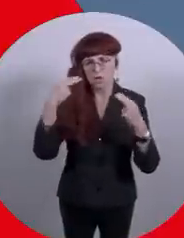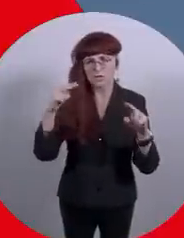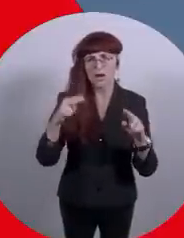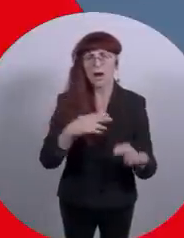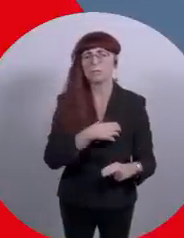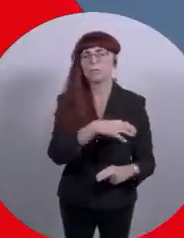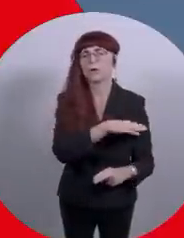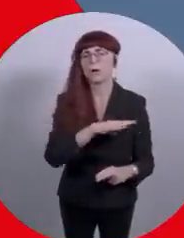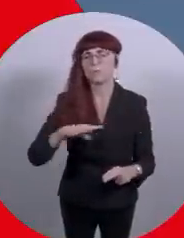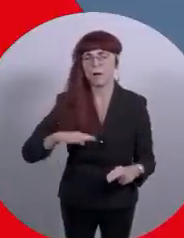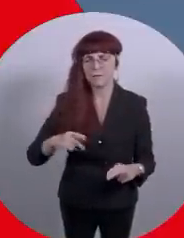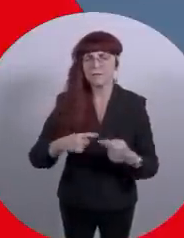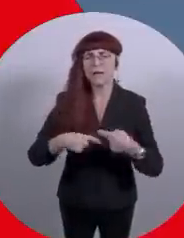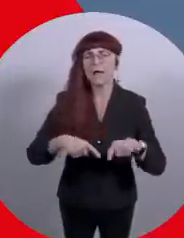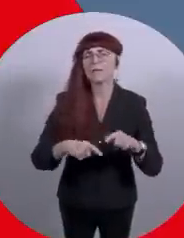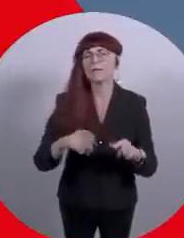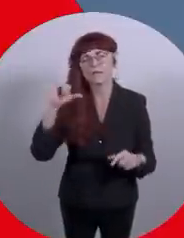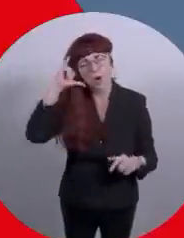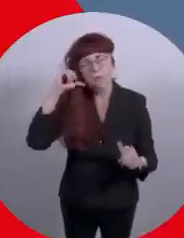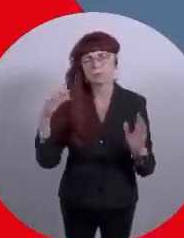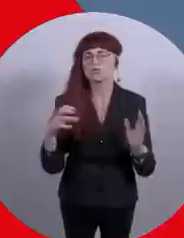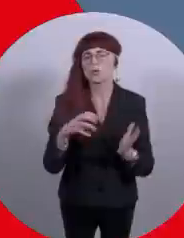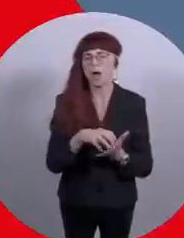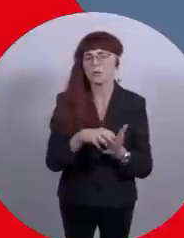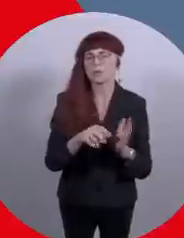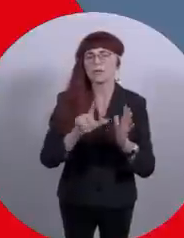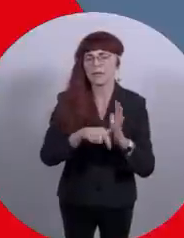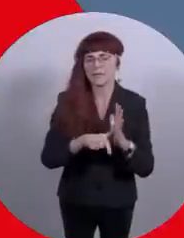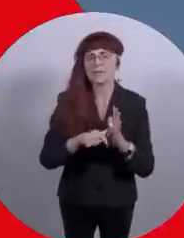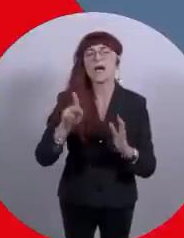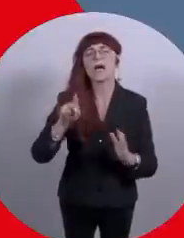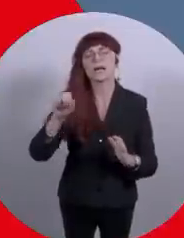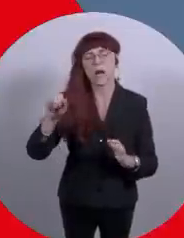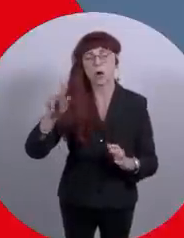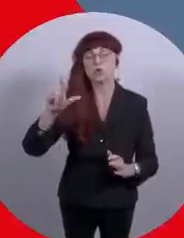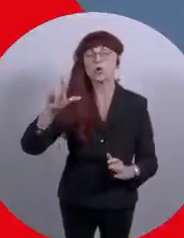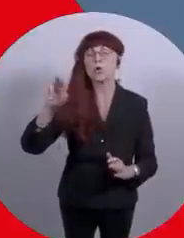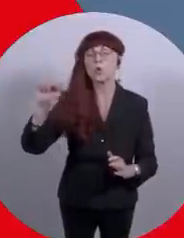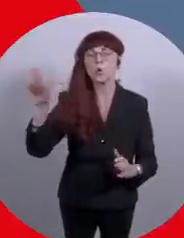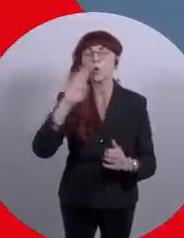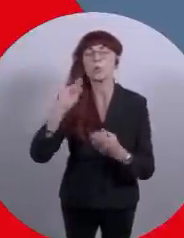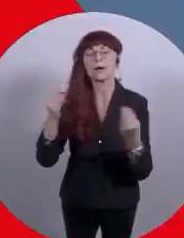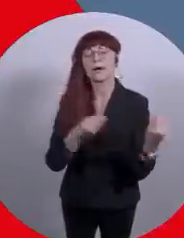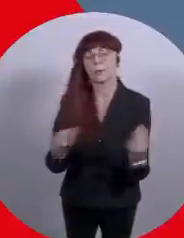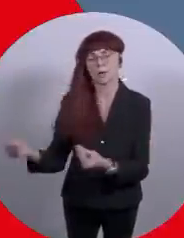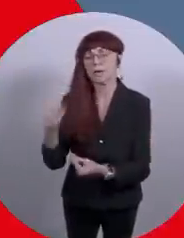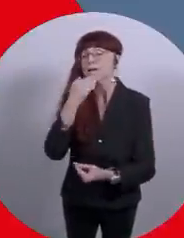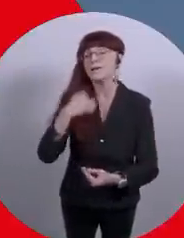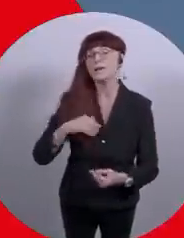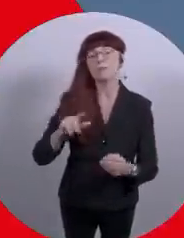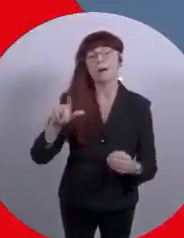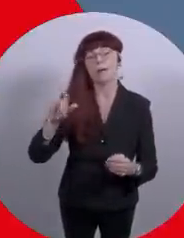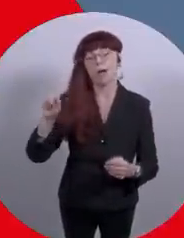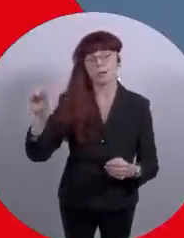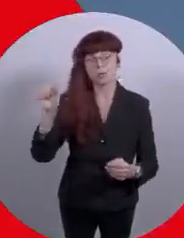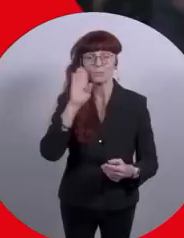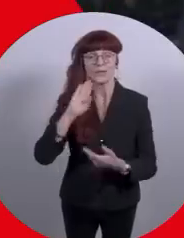Landeshauptstadt Linz an den lieben Klaus Luger übergeben lieber Klaus bitteschön